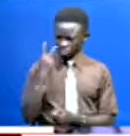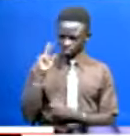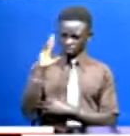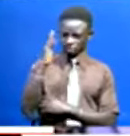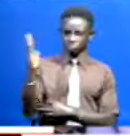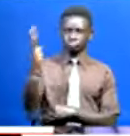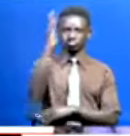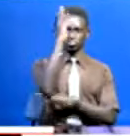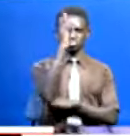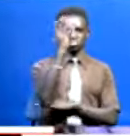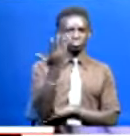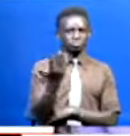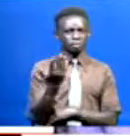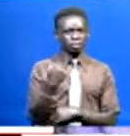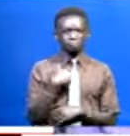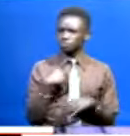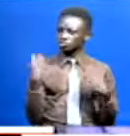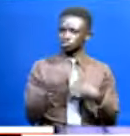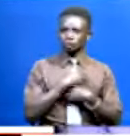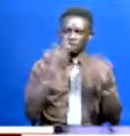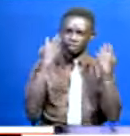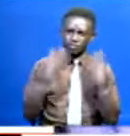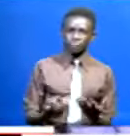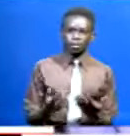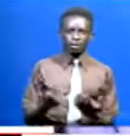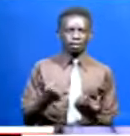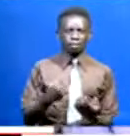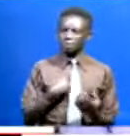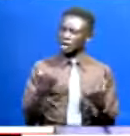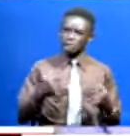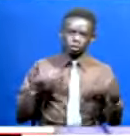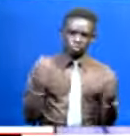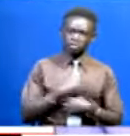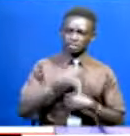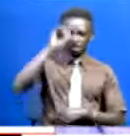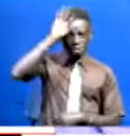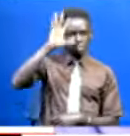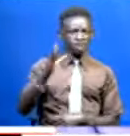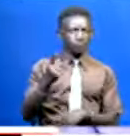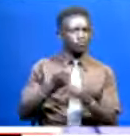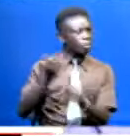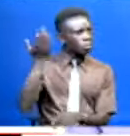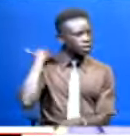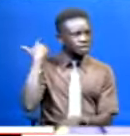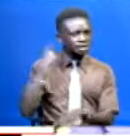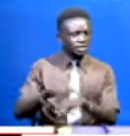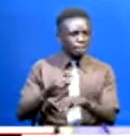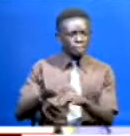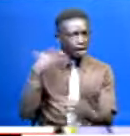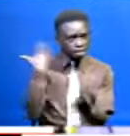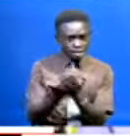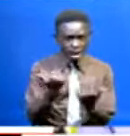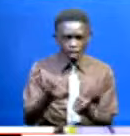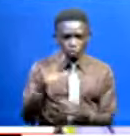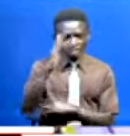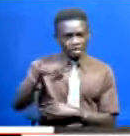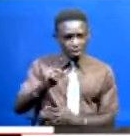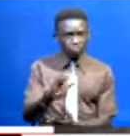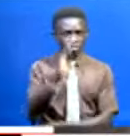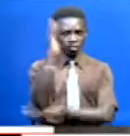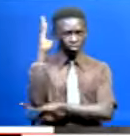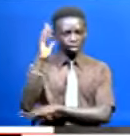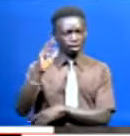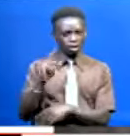imekuwa mshangao kabisa. Nashangaa, kutoka ile wakati, paka saa hii muti inaamuka yenyewe, nini ambayo